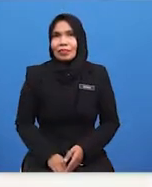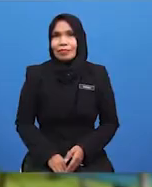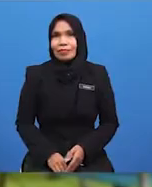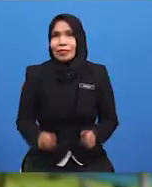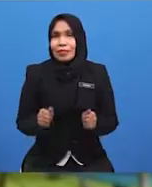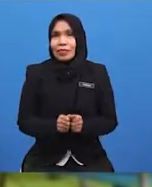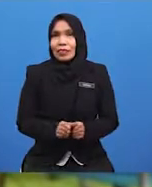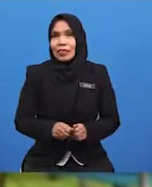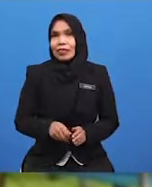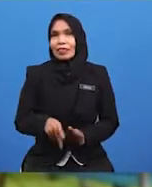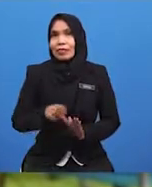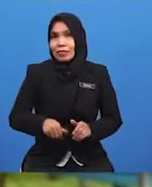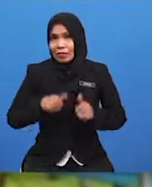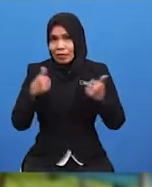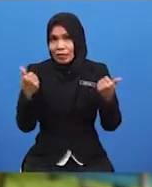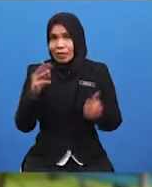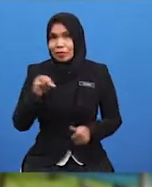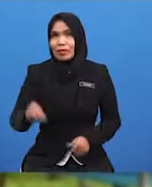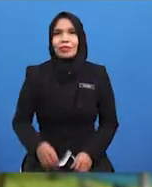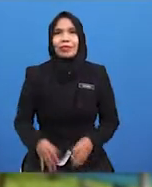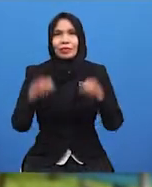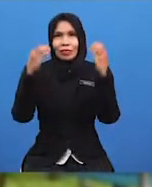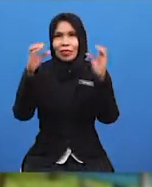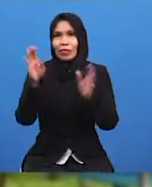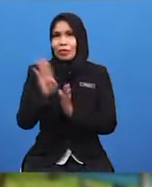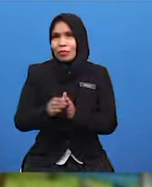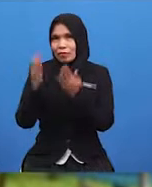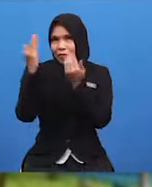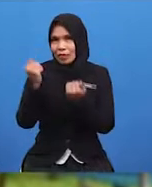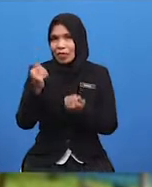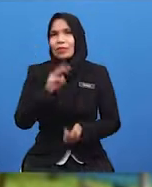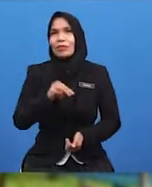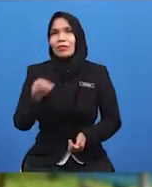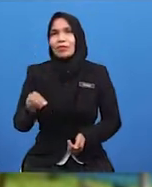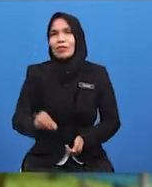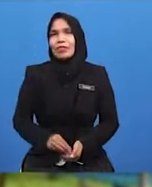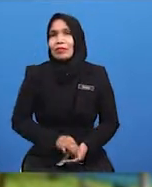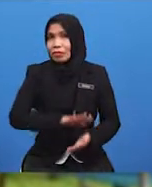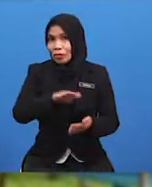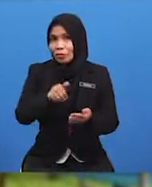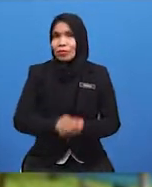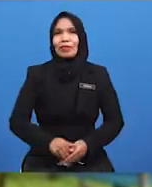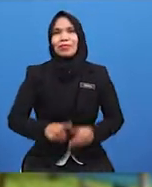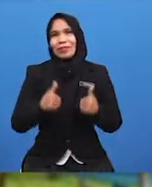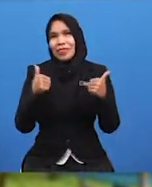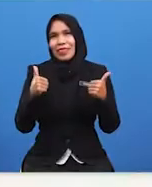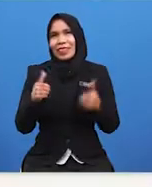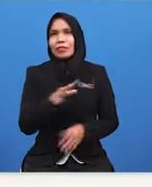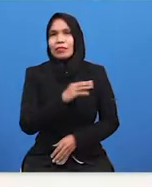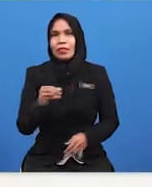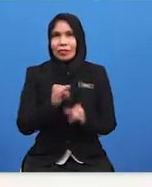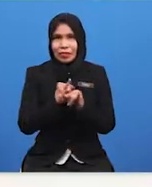murid-murid chegou berharap murid-murid berada dalam keadaan sehat dan sejahtera